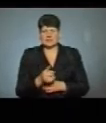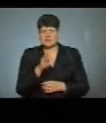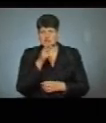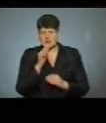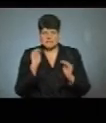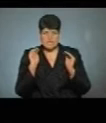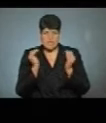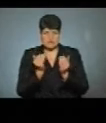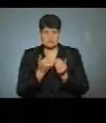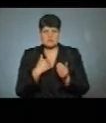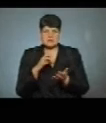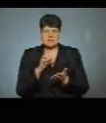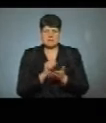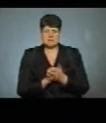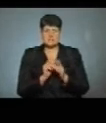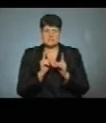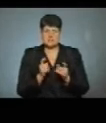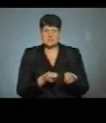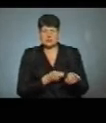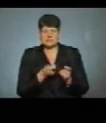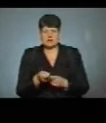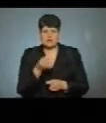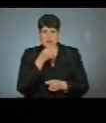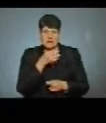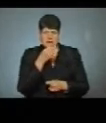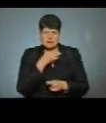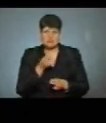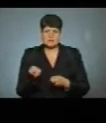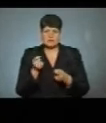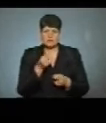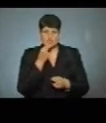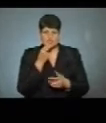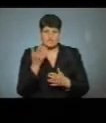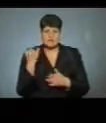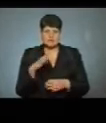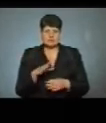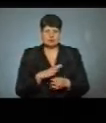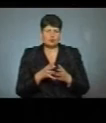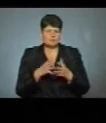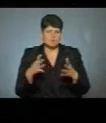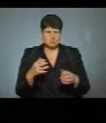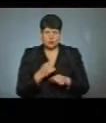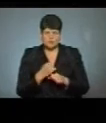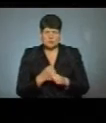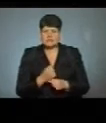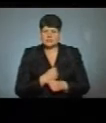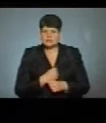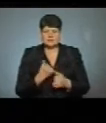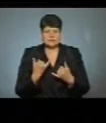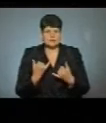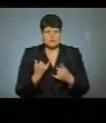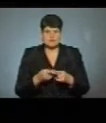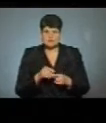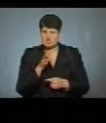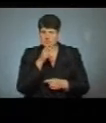карантину ми займаємося суто доставкою ліків і доставкою їжі. Раніше функцій було набагато більше, але, на жаль, в даний час